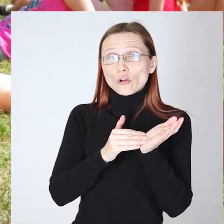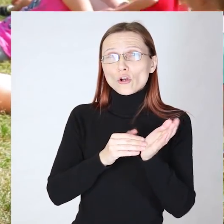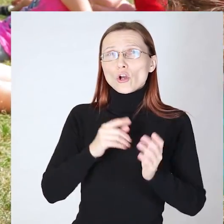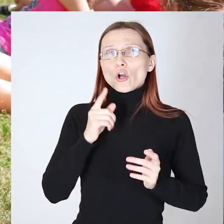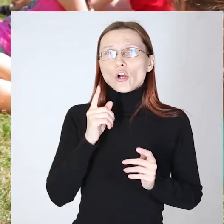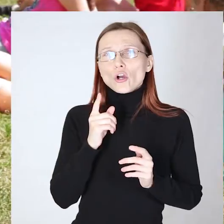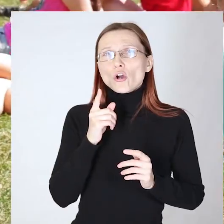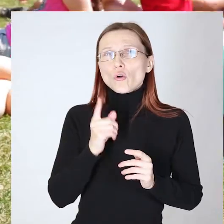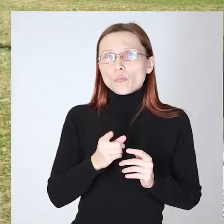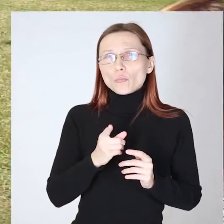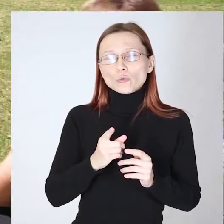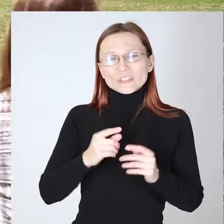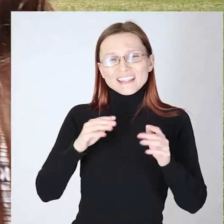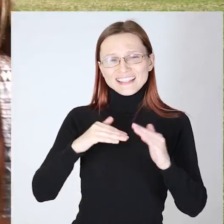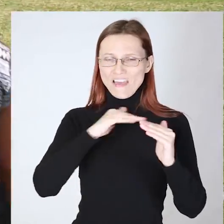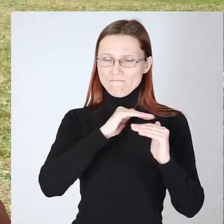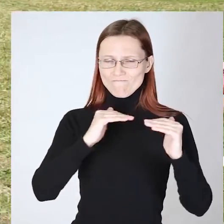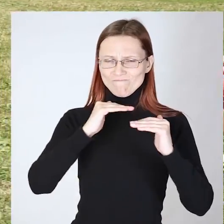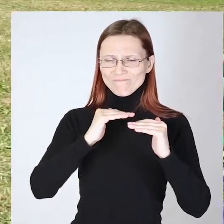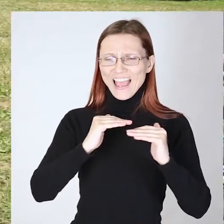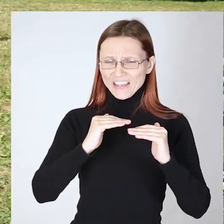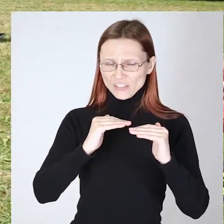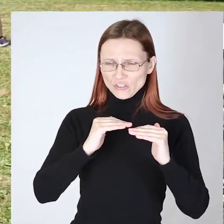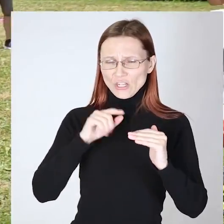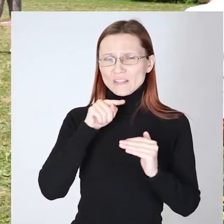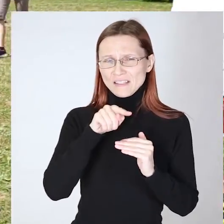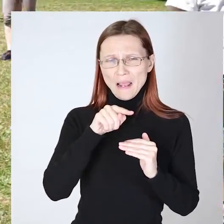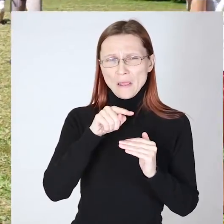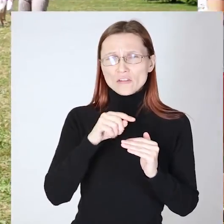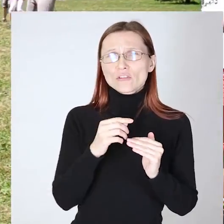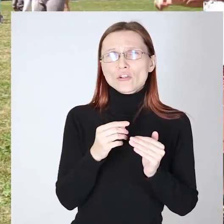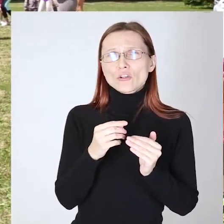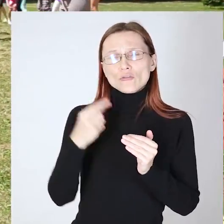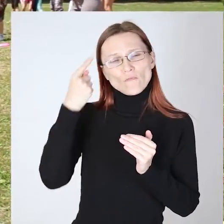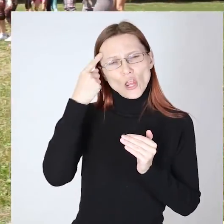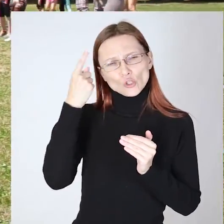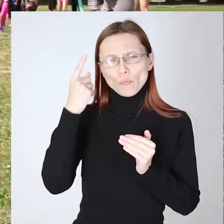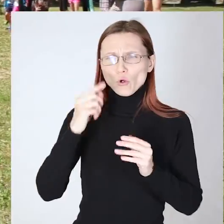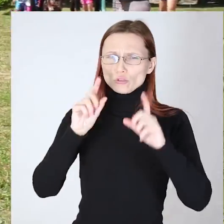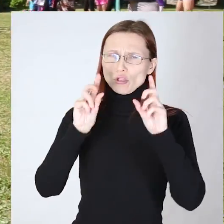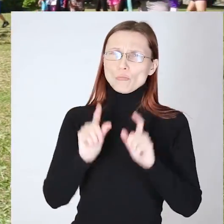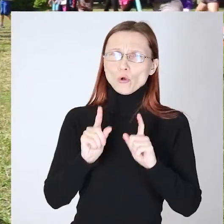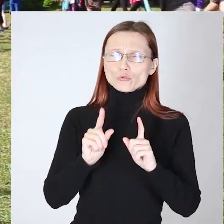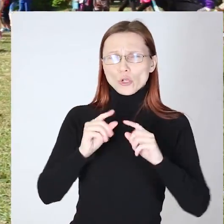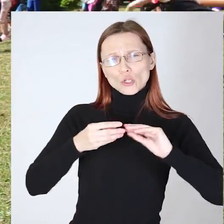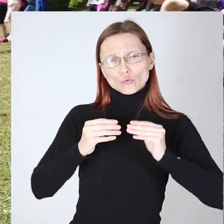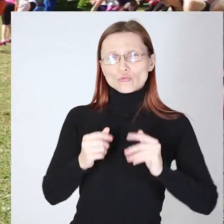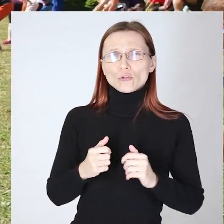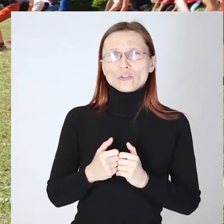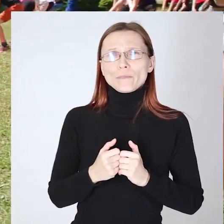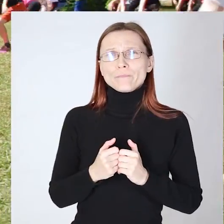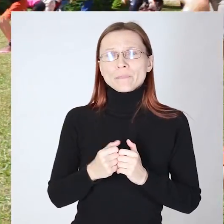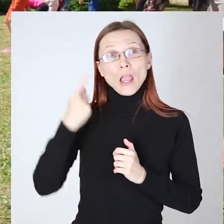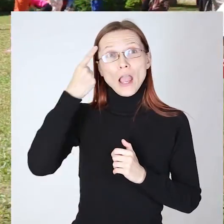väčšinou ide do tých najnižších cieľových stupňov, či už vo vedomostiach, postojoch alebo v zručnostiach. Ak vie,